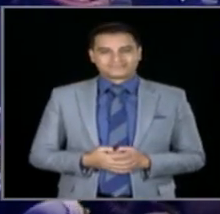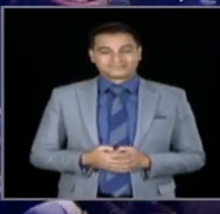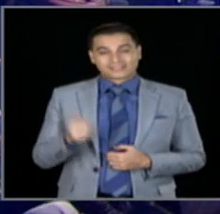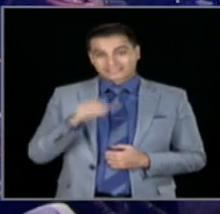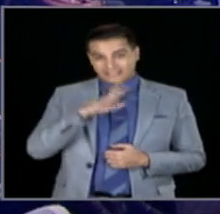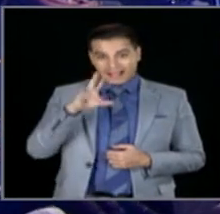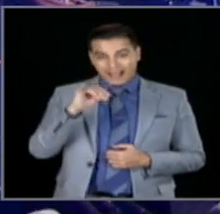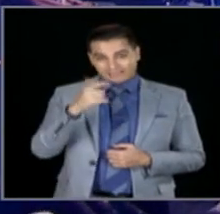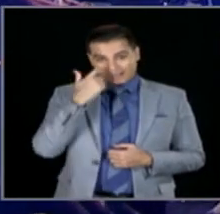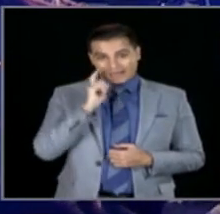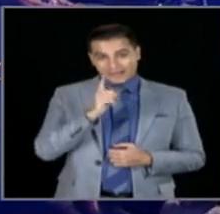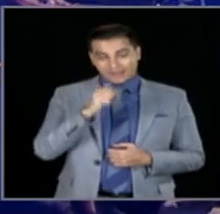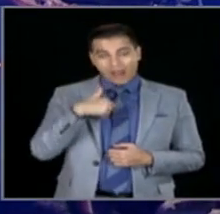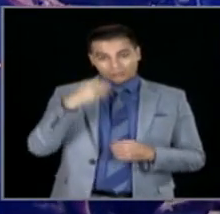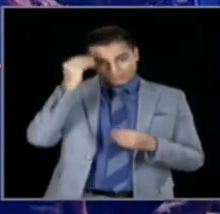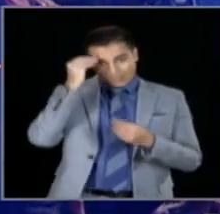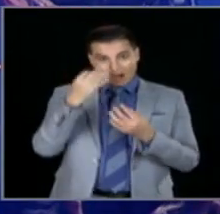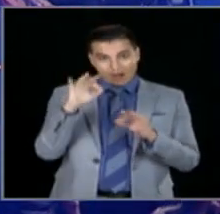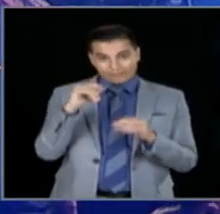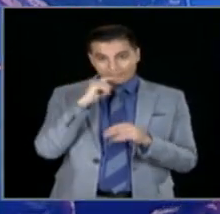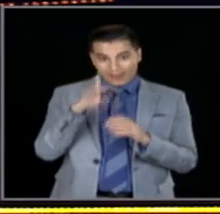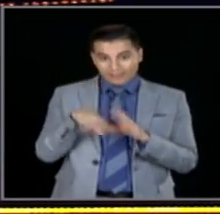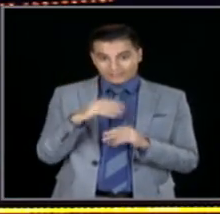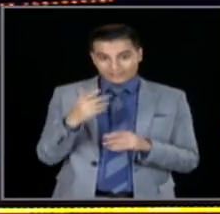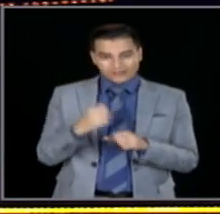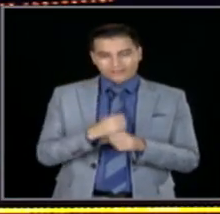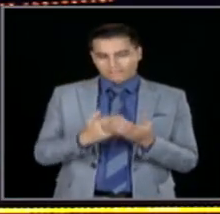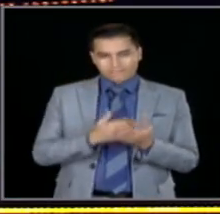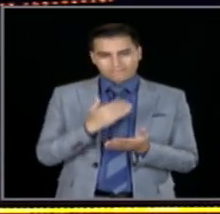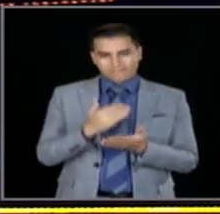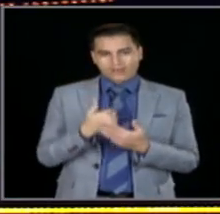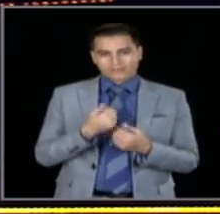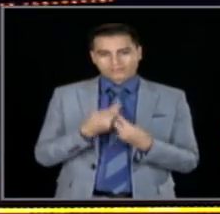اسلام عايز تعرف نانسي عملت ايه ولا لا